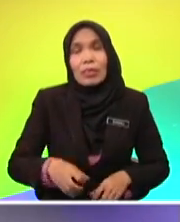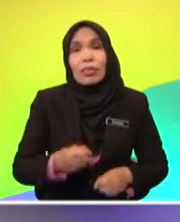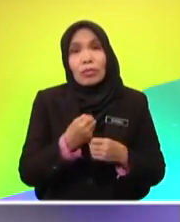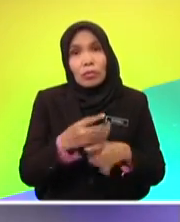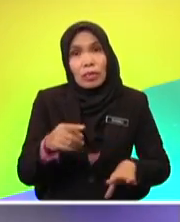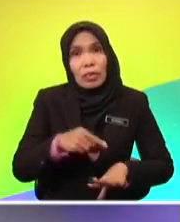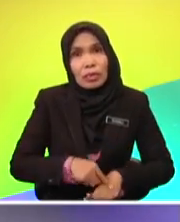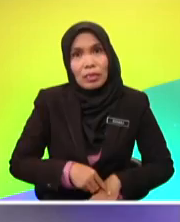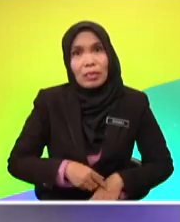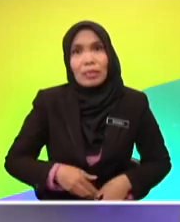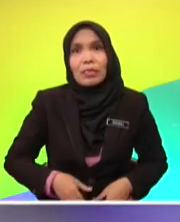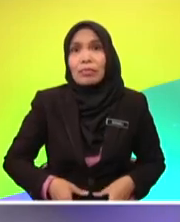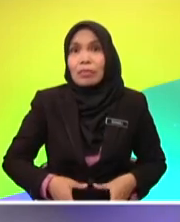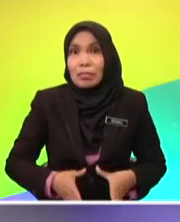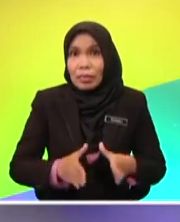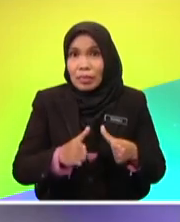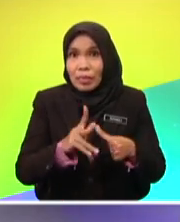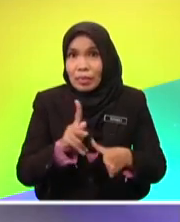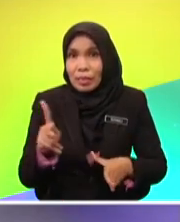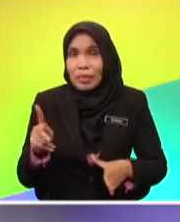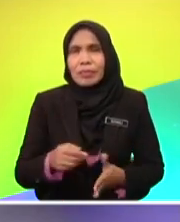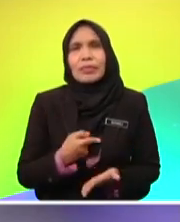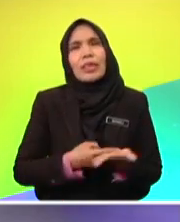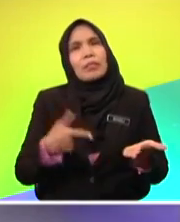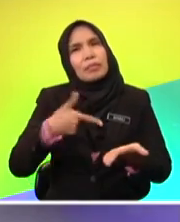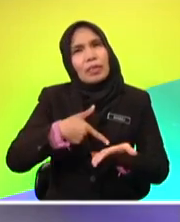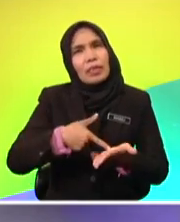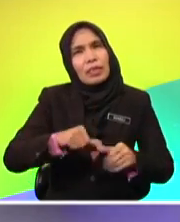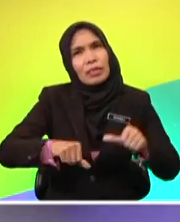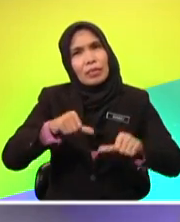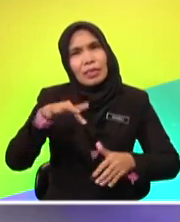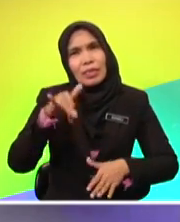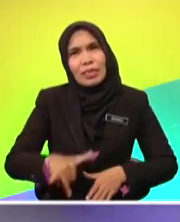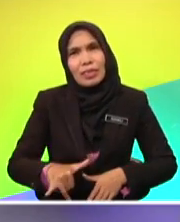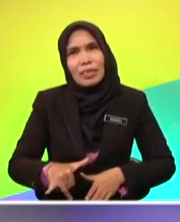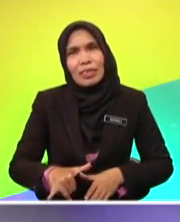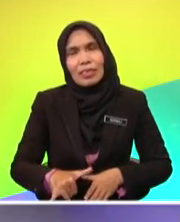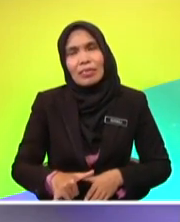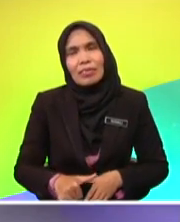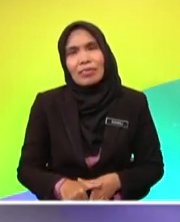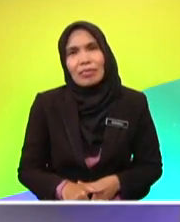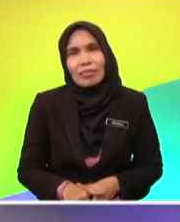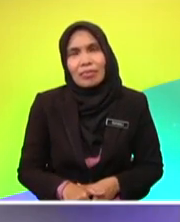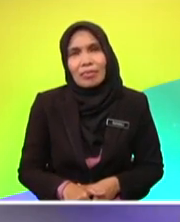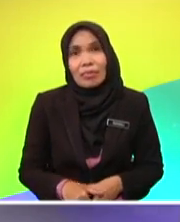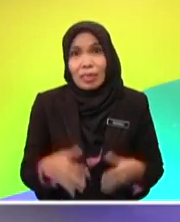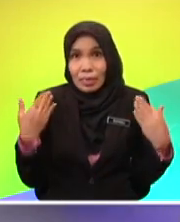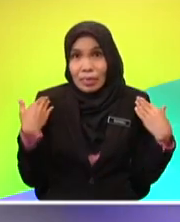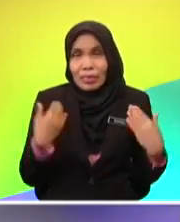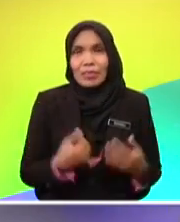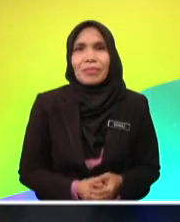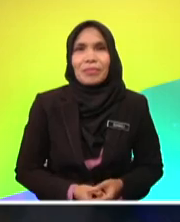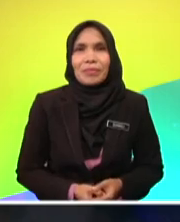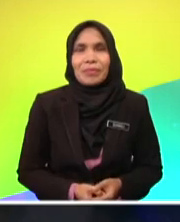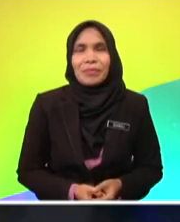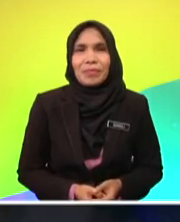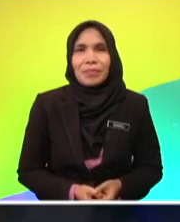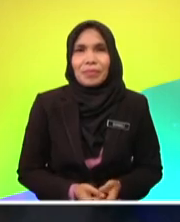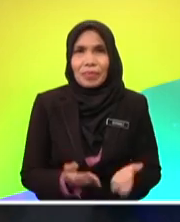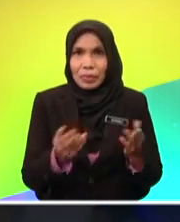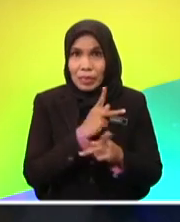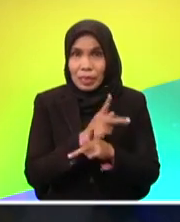seterusnya kita nak tahu apa lagi aktiviti menarik bersama dengan Cikgu Suhaila dan juga Cikgu Syaira. Silakan Cikgu. Okay, terima kasih